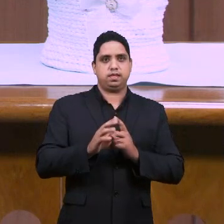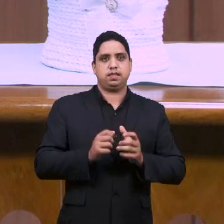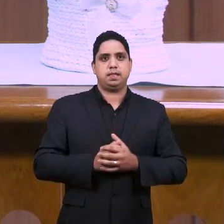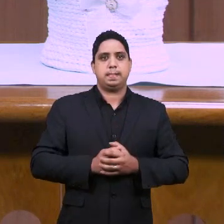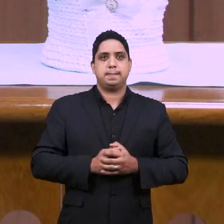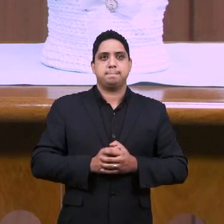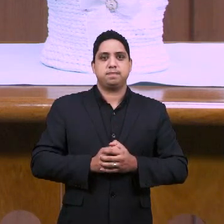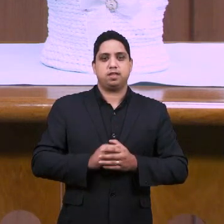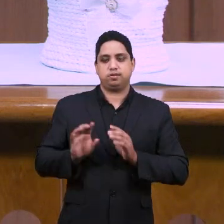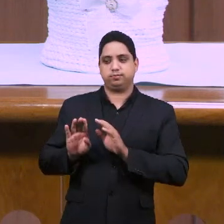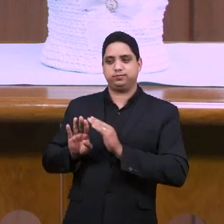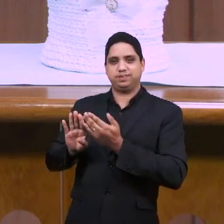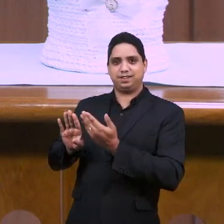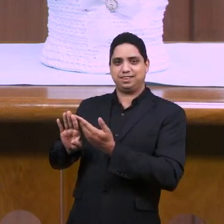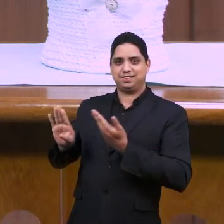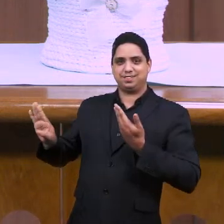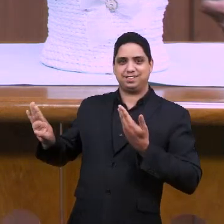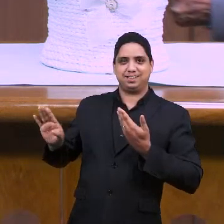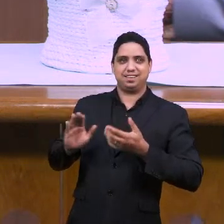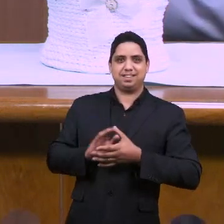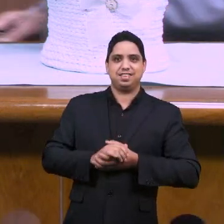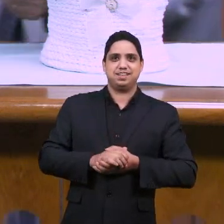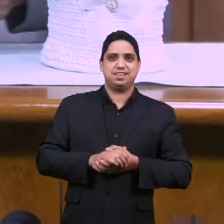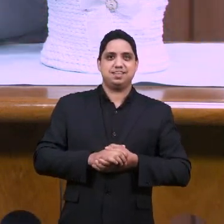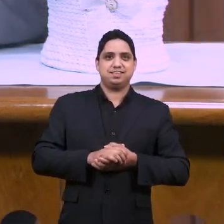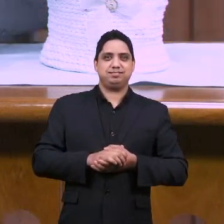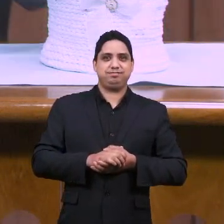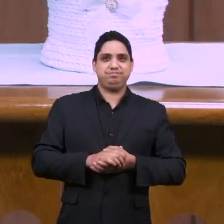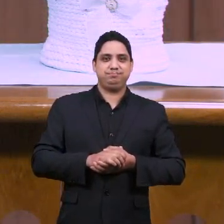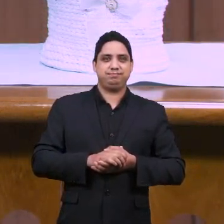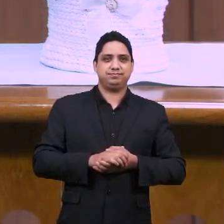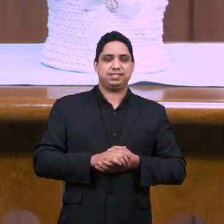biblique dominicale. Nous allons nous éloigner de lui.